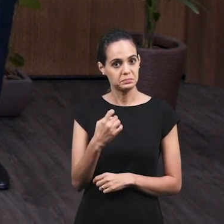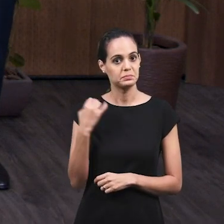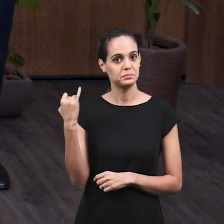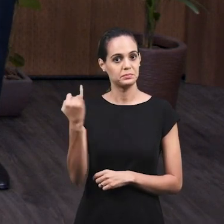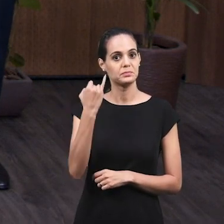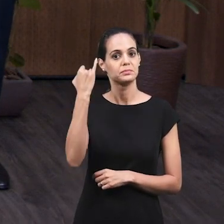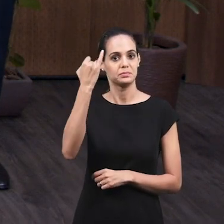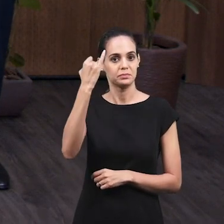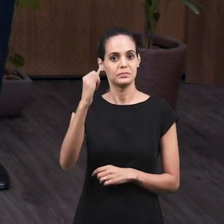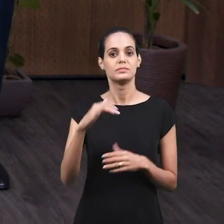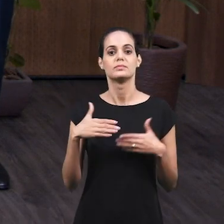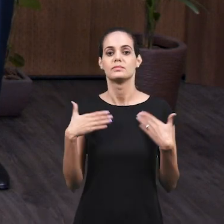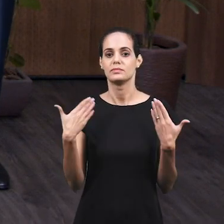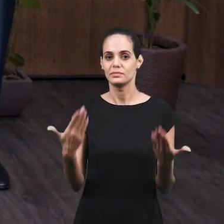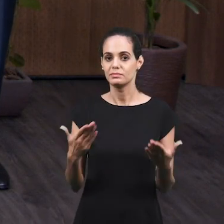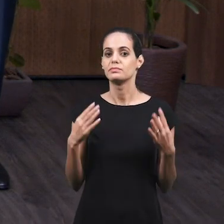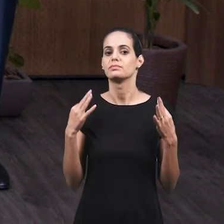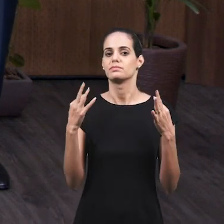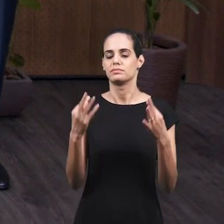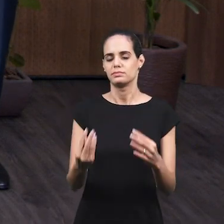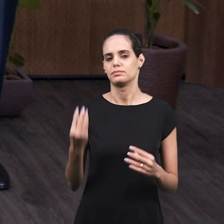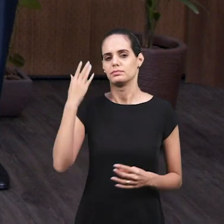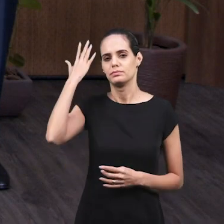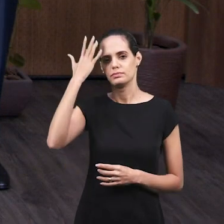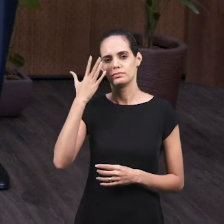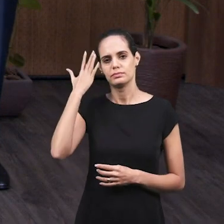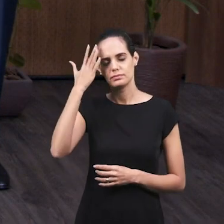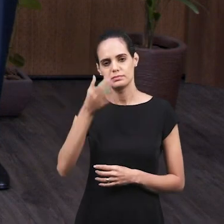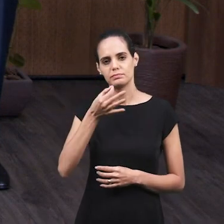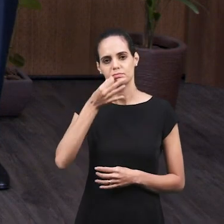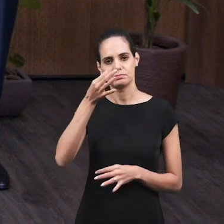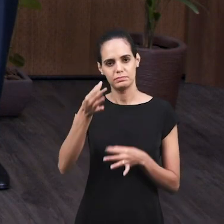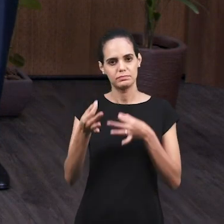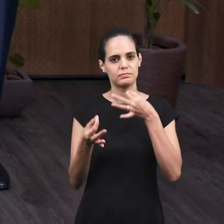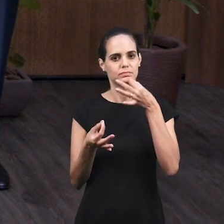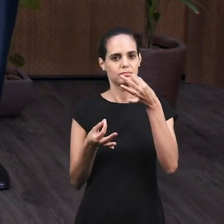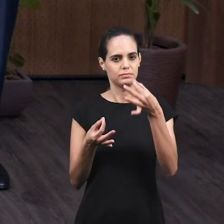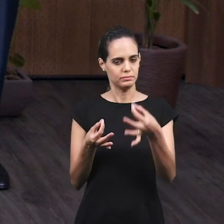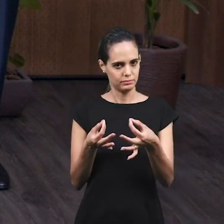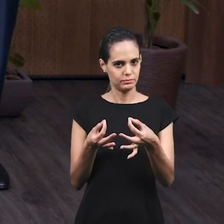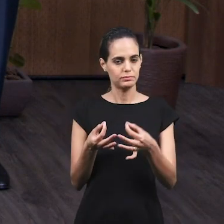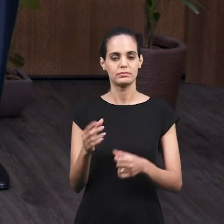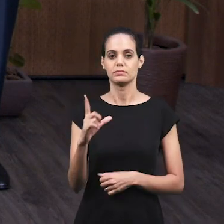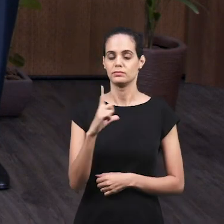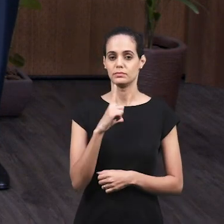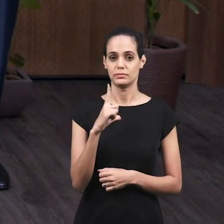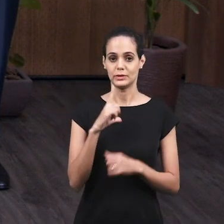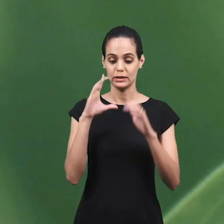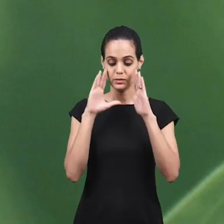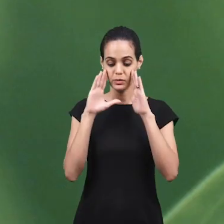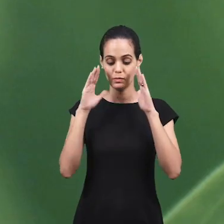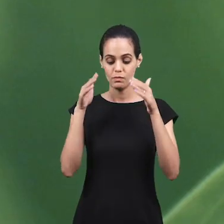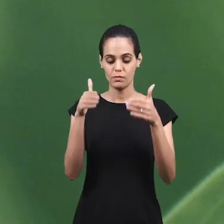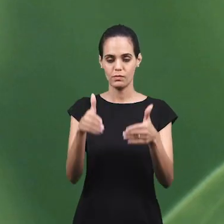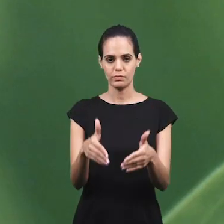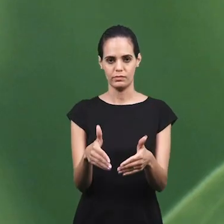aspect très important, c'est que tous ces messages et commentaires